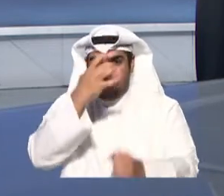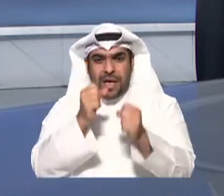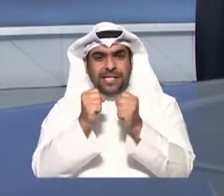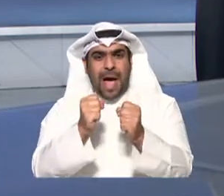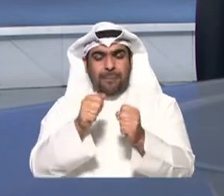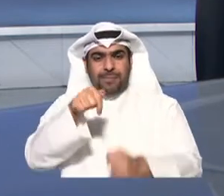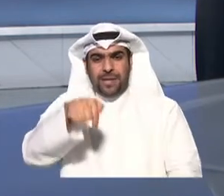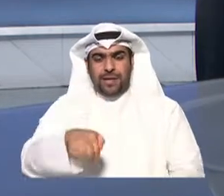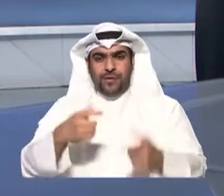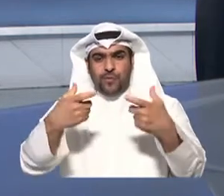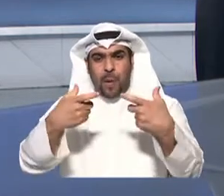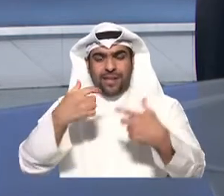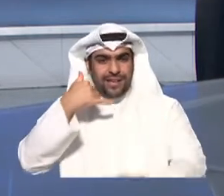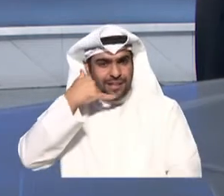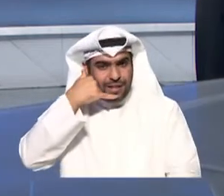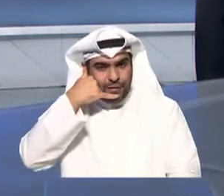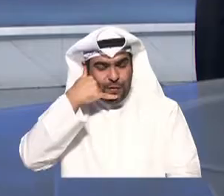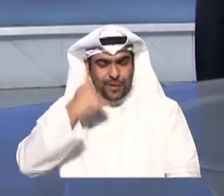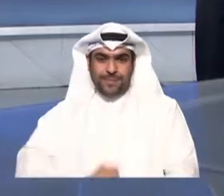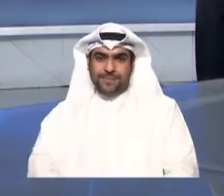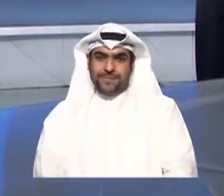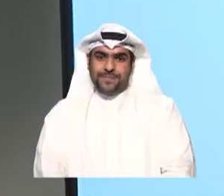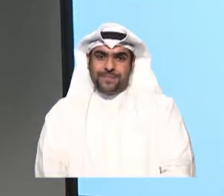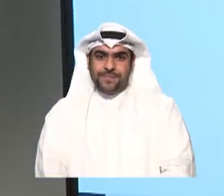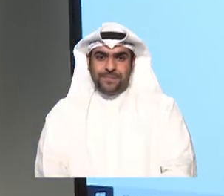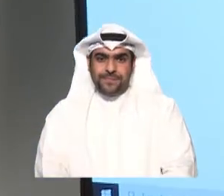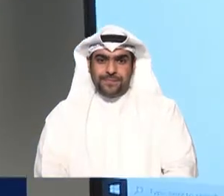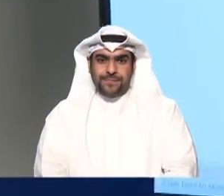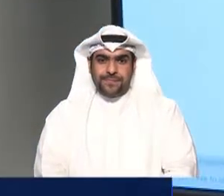مجلس الوزراء بهذا الشأن.